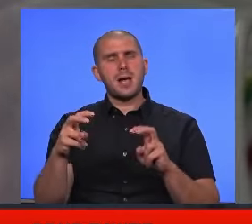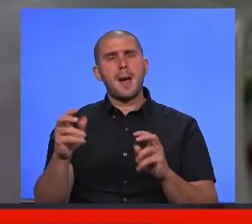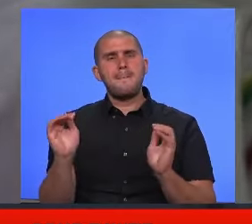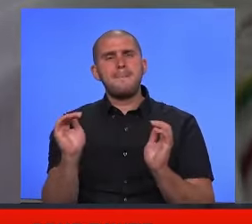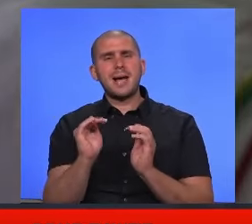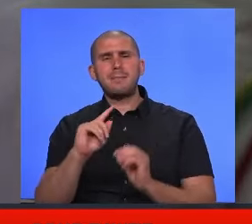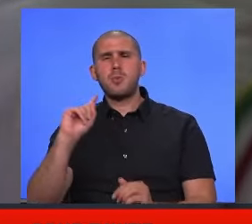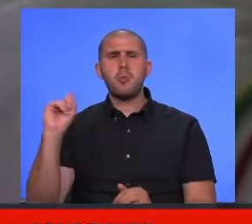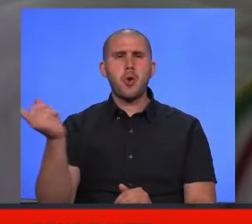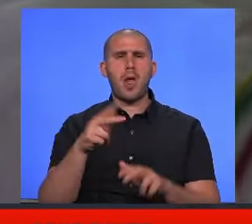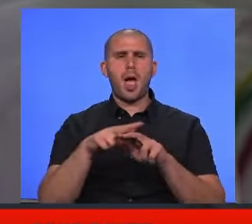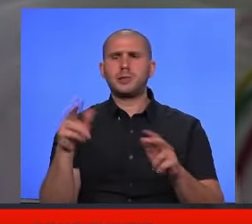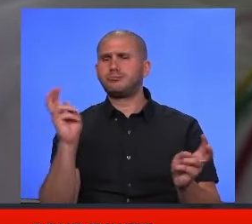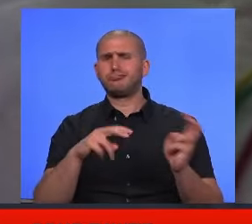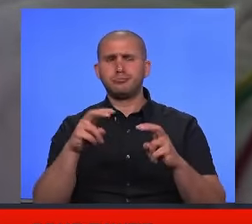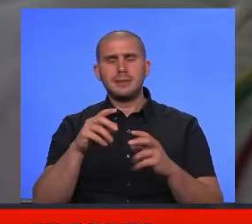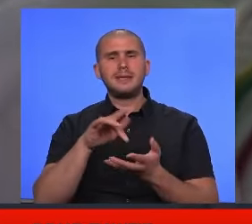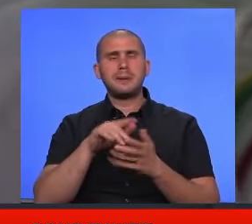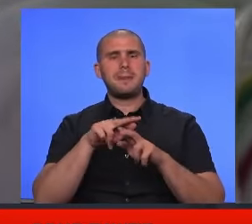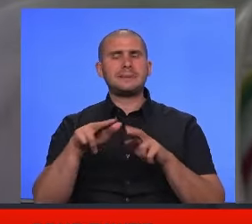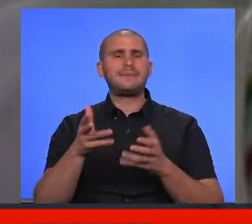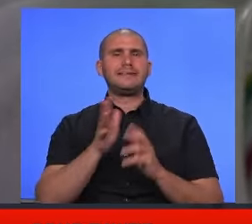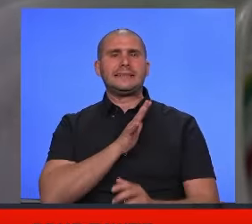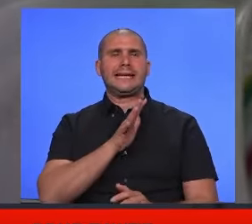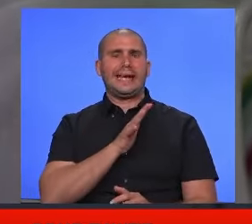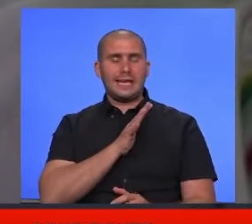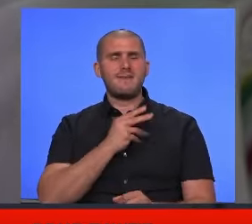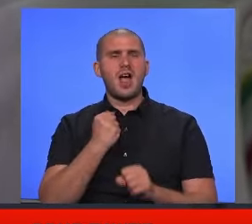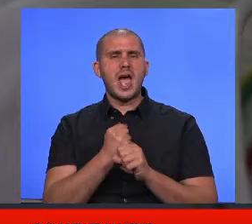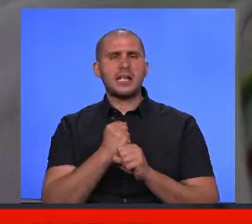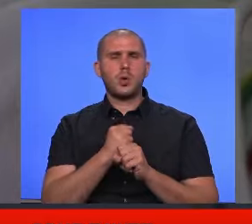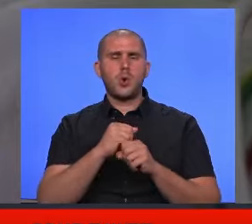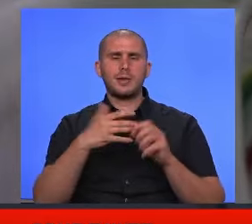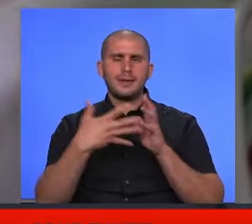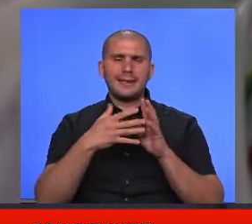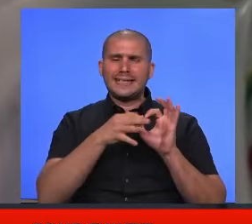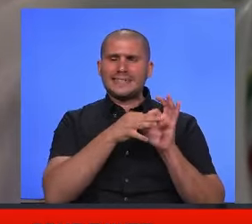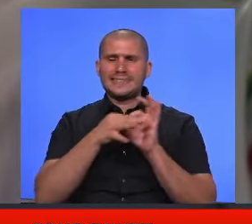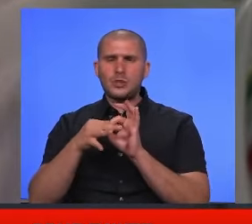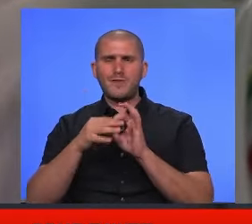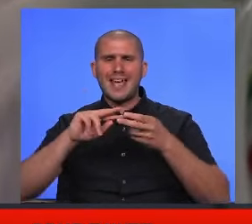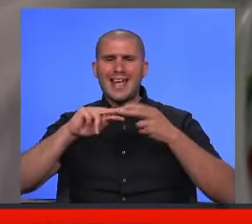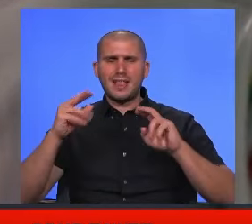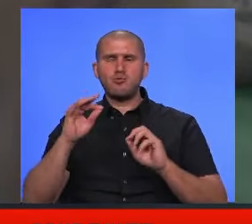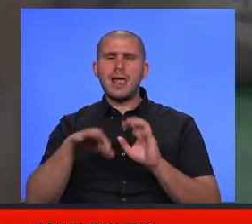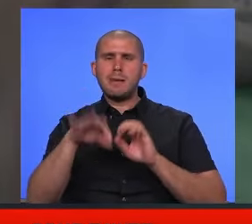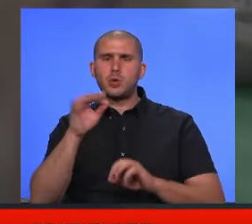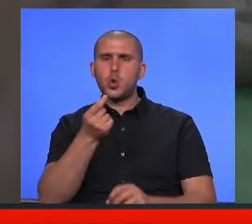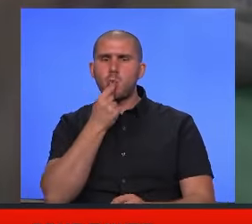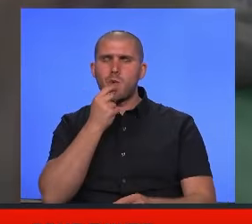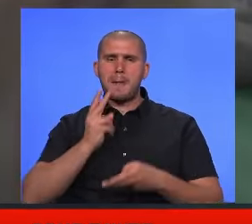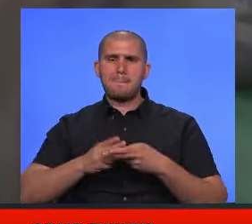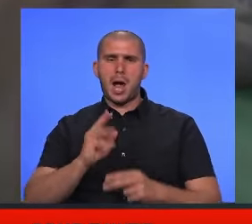מכל רחבי הארץ שנמצאים במצב קריטי ולעשות להם ריצוף גנומי כדי לנסות למצוא תרופות למחלות